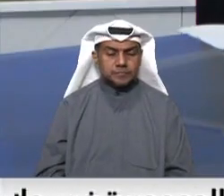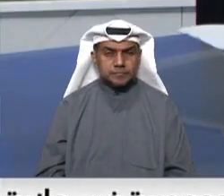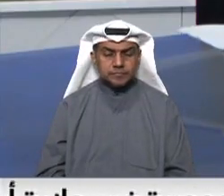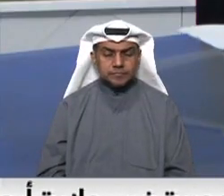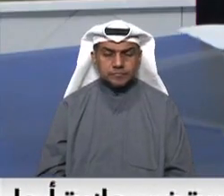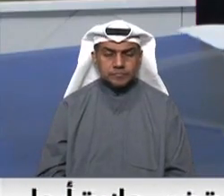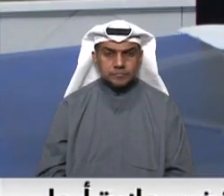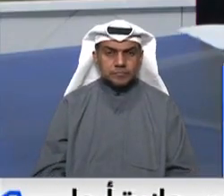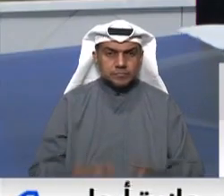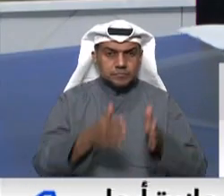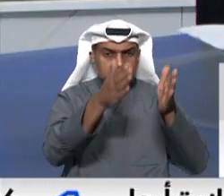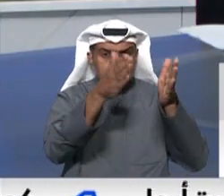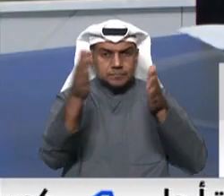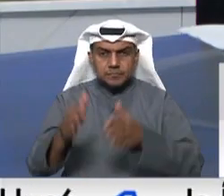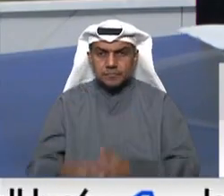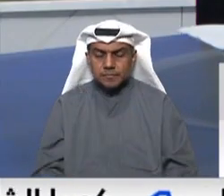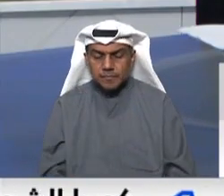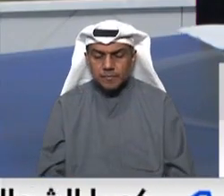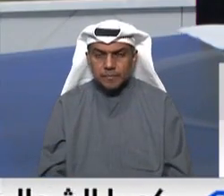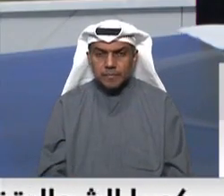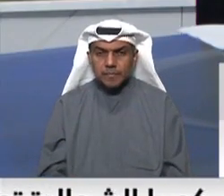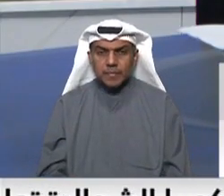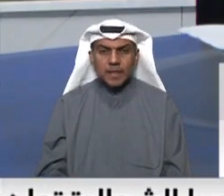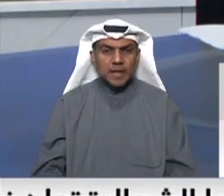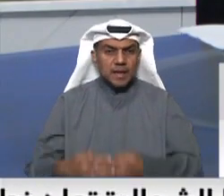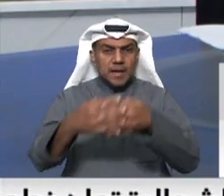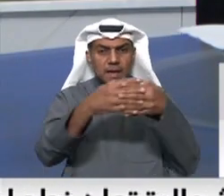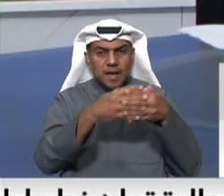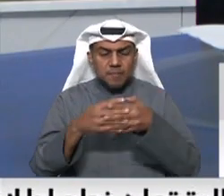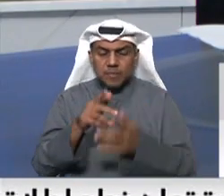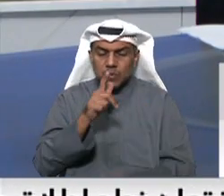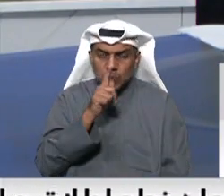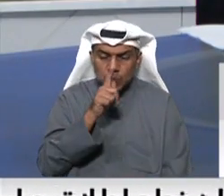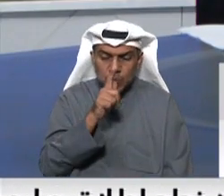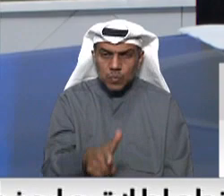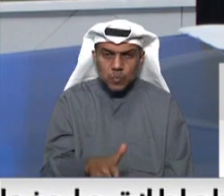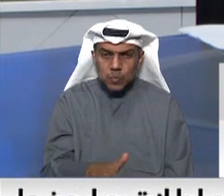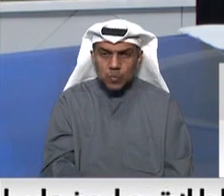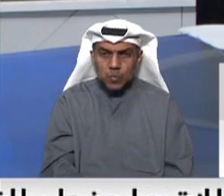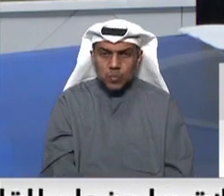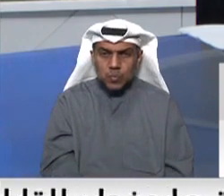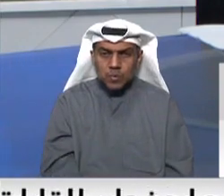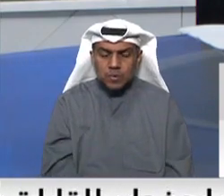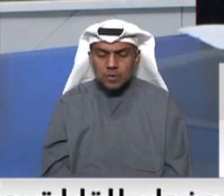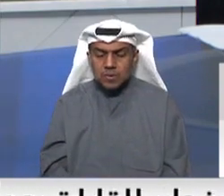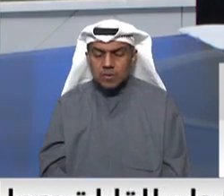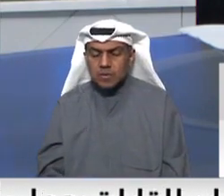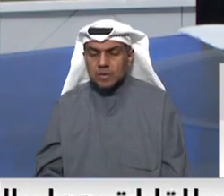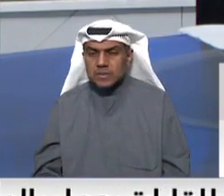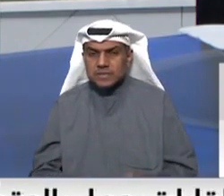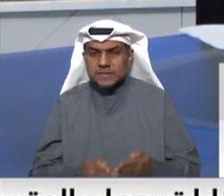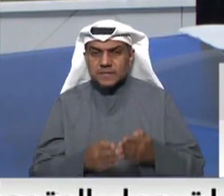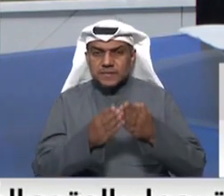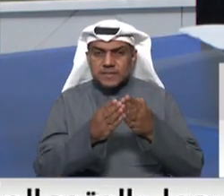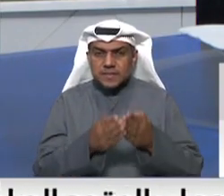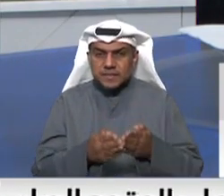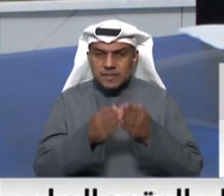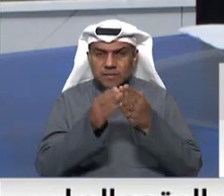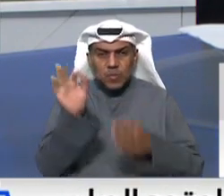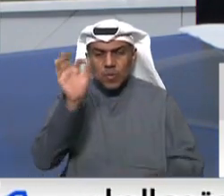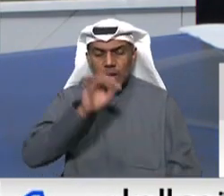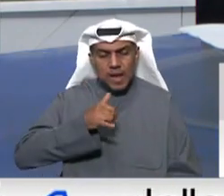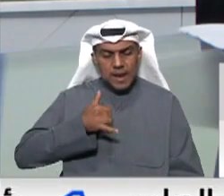اعلنت القياده العسكريه الامريكيه ان صاروخا بالستيا مضادا للسفن اطلقه الحوثيون من اليمن